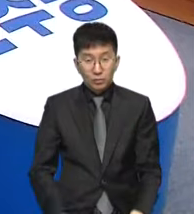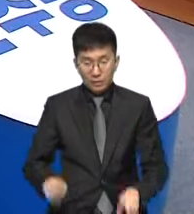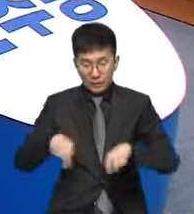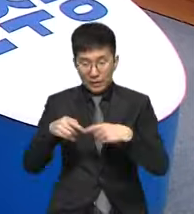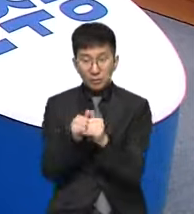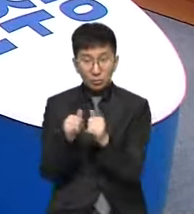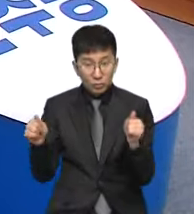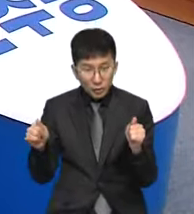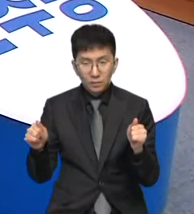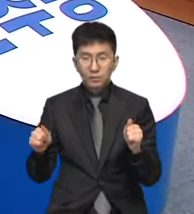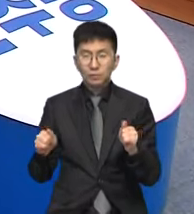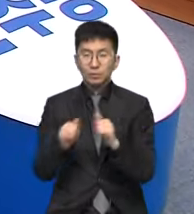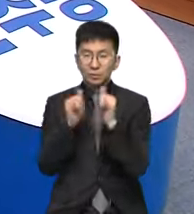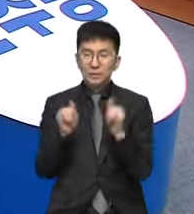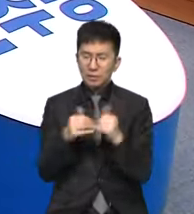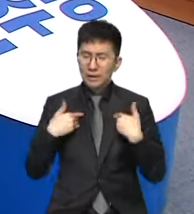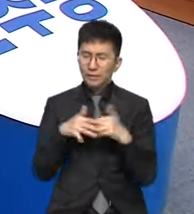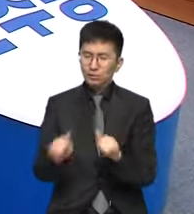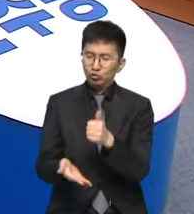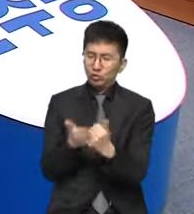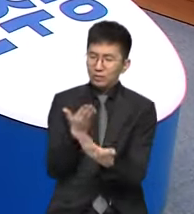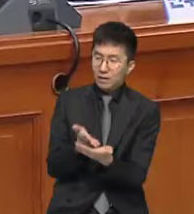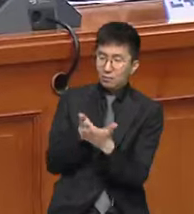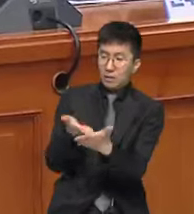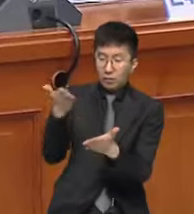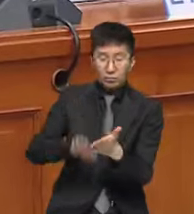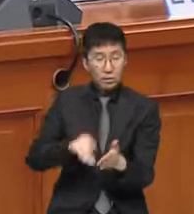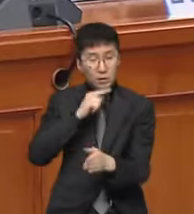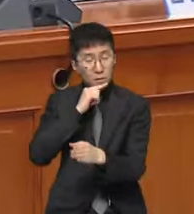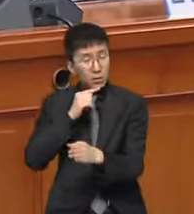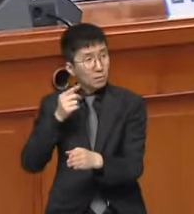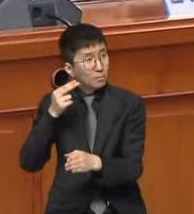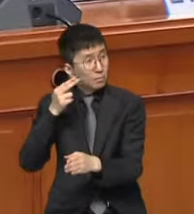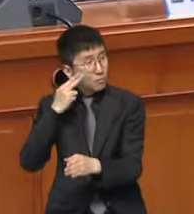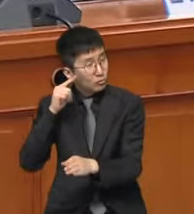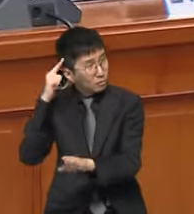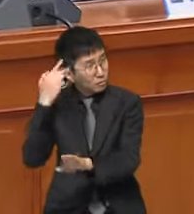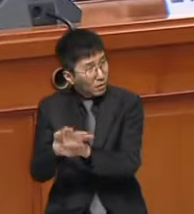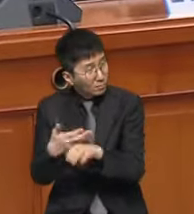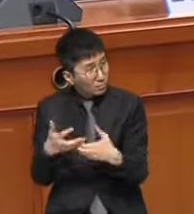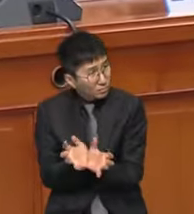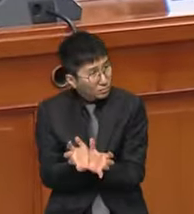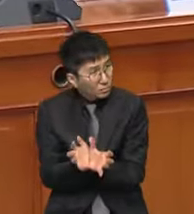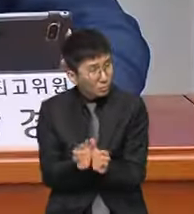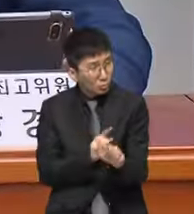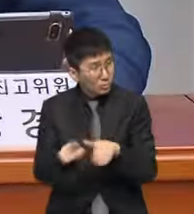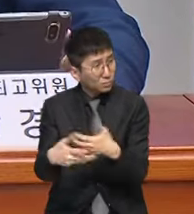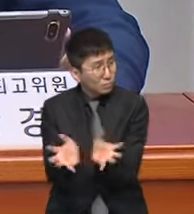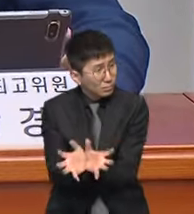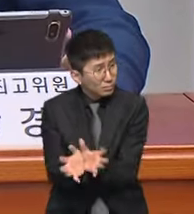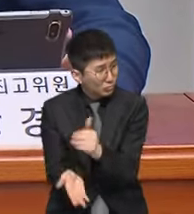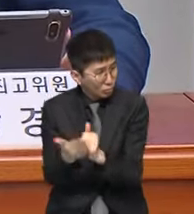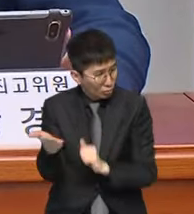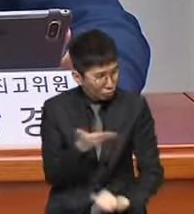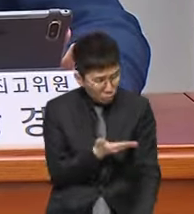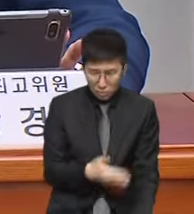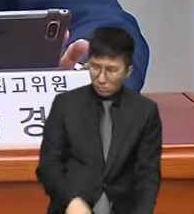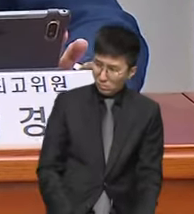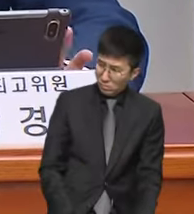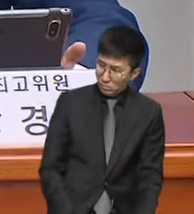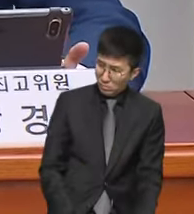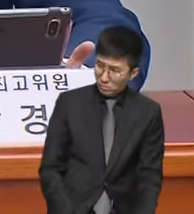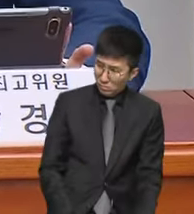사회 경제적 약자 추천을 의뢰했는데 반미단체나 진보단체 출신 인사들이 포함되면서 시민사회 후보 추천이 진보